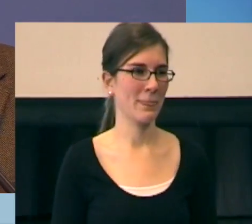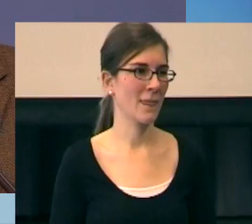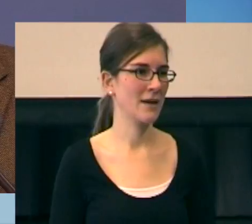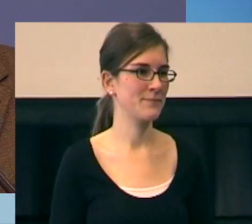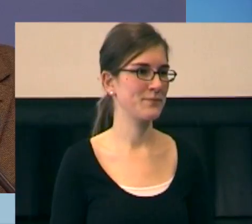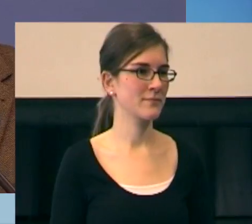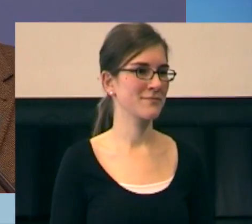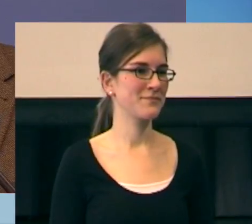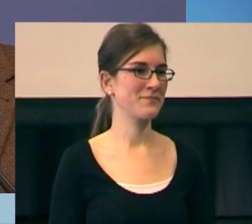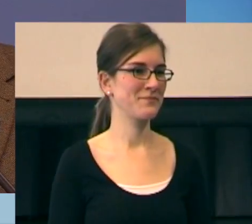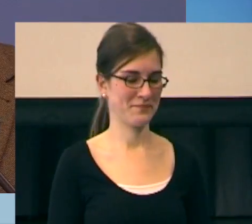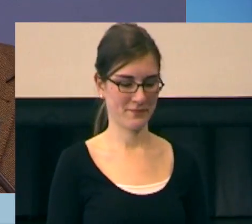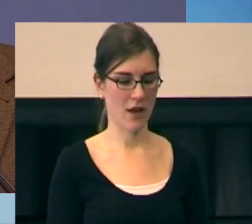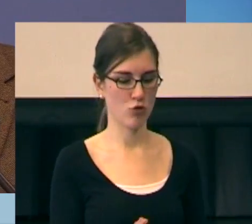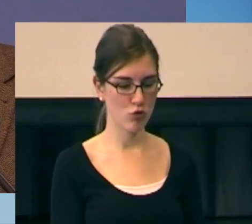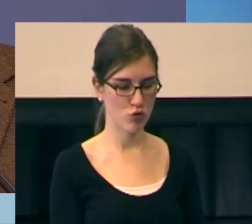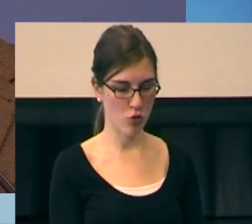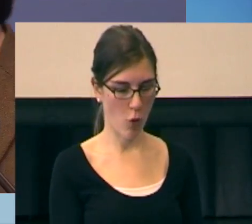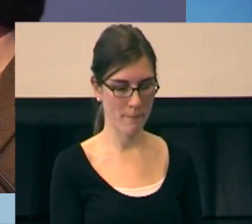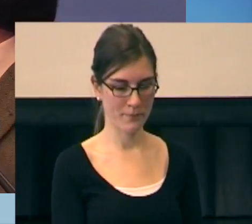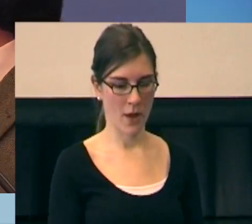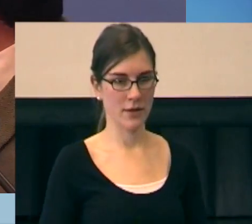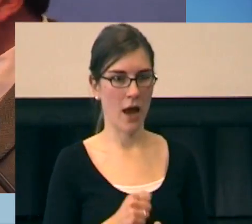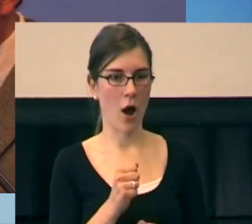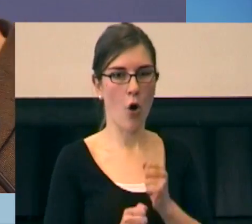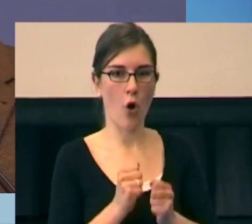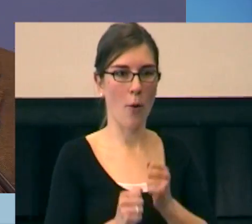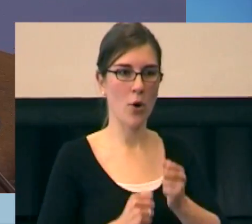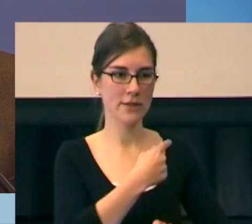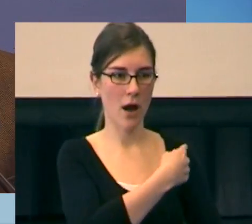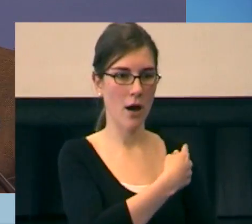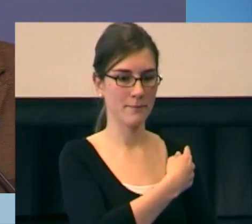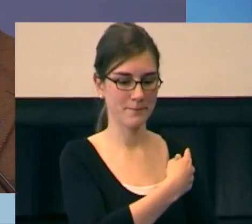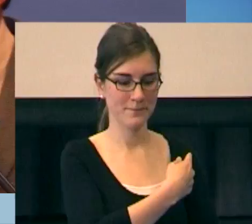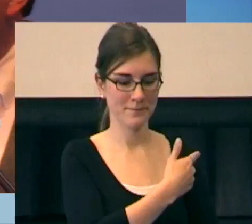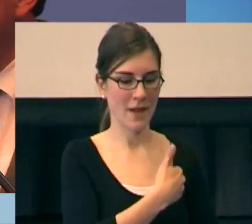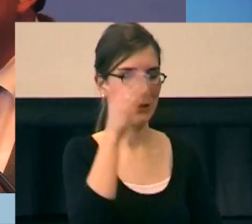was mir wichtig ist, also so sieht so ein OP-Roboter aus, das Recht ist der OP-Roboter,